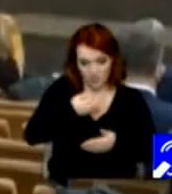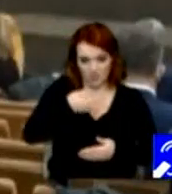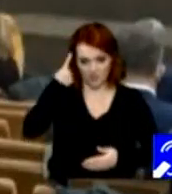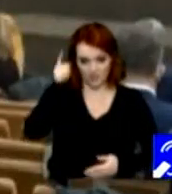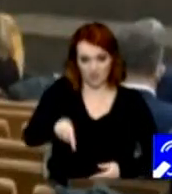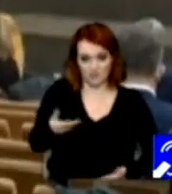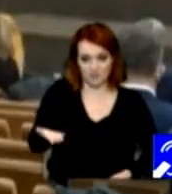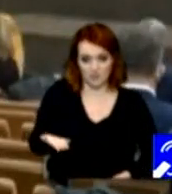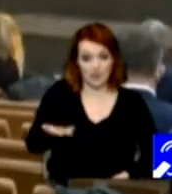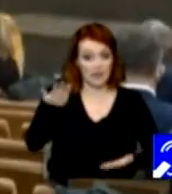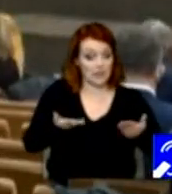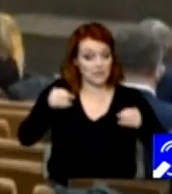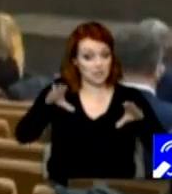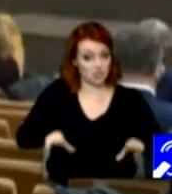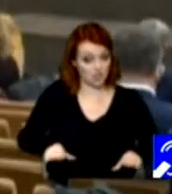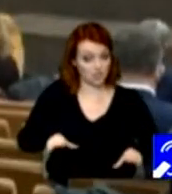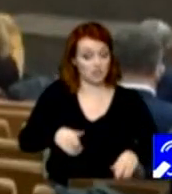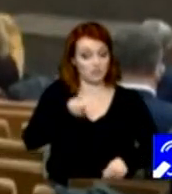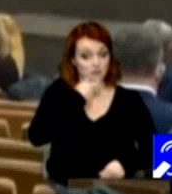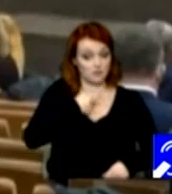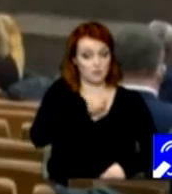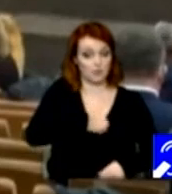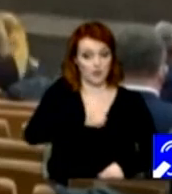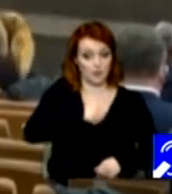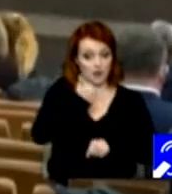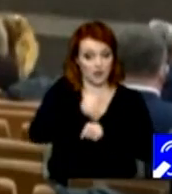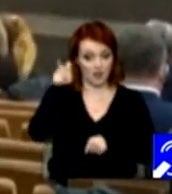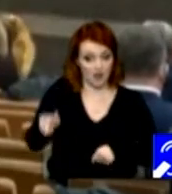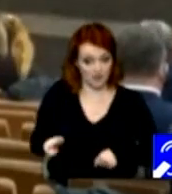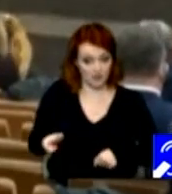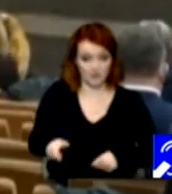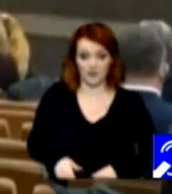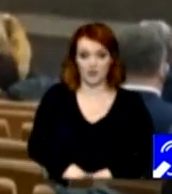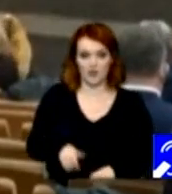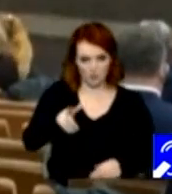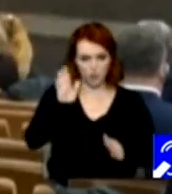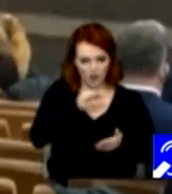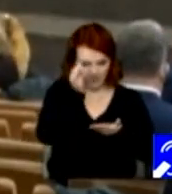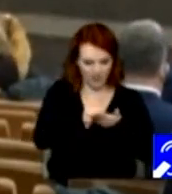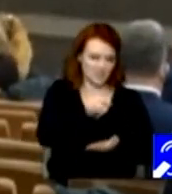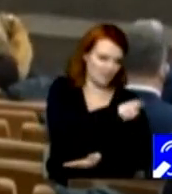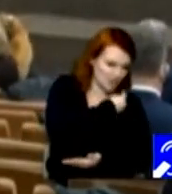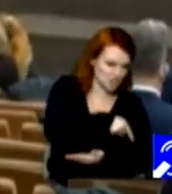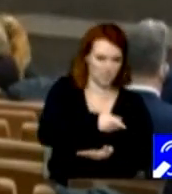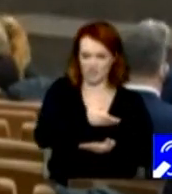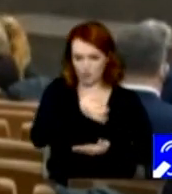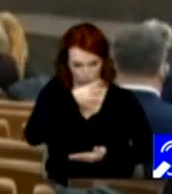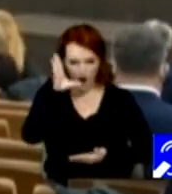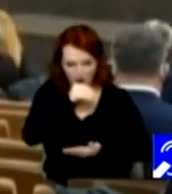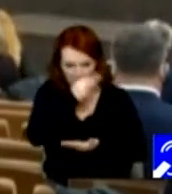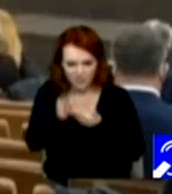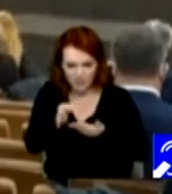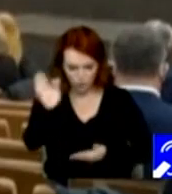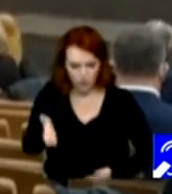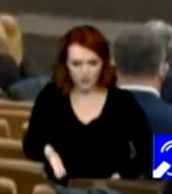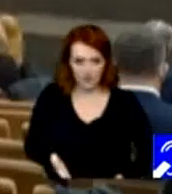văd și de Domnul Primar PH Nu că sunt nebun pentru Hristos și medicină soț Deci eu sunt